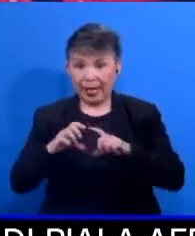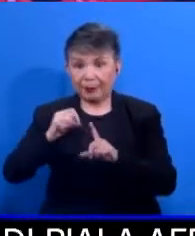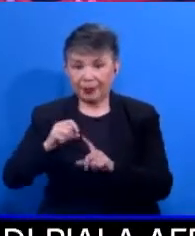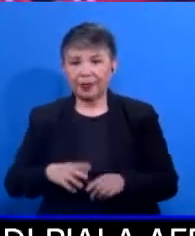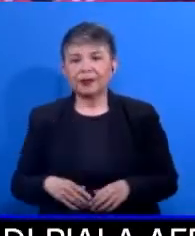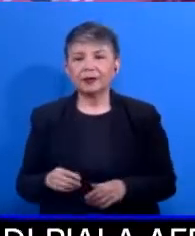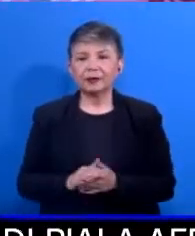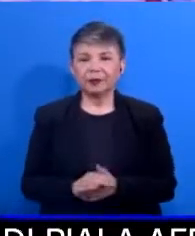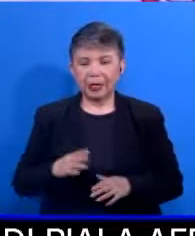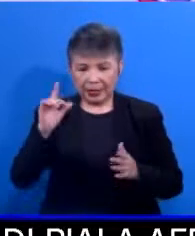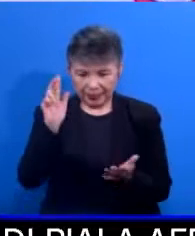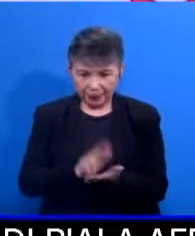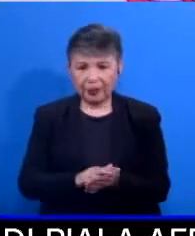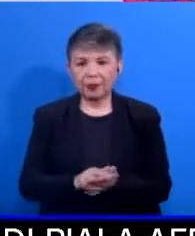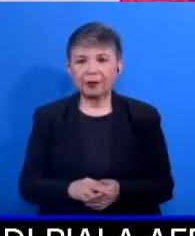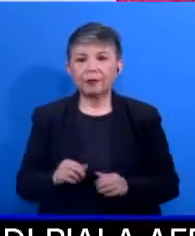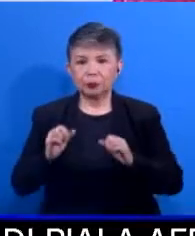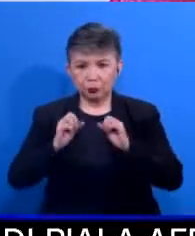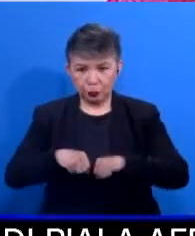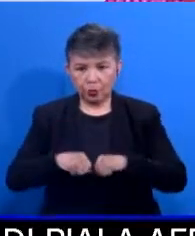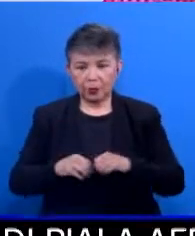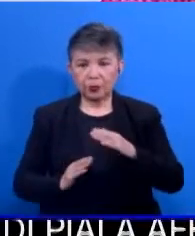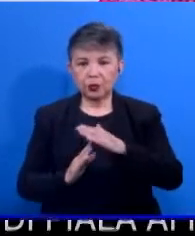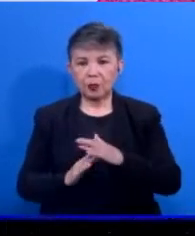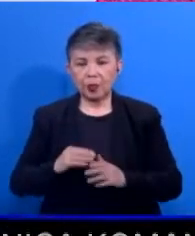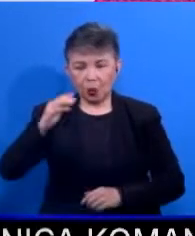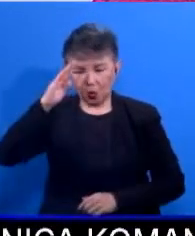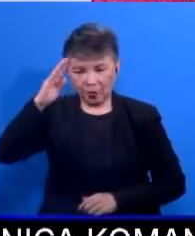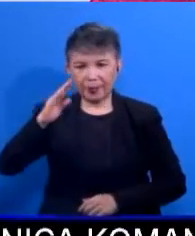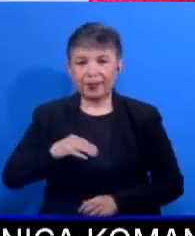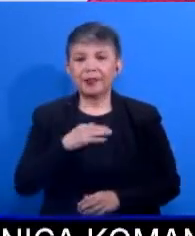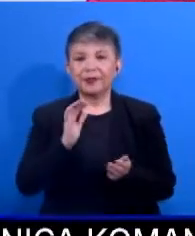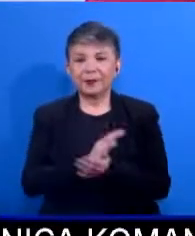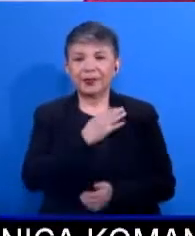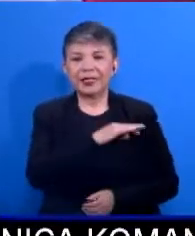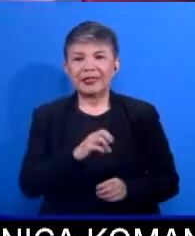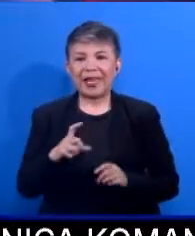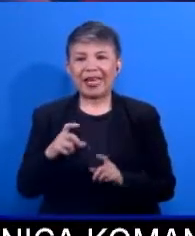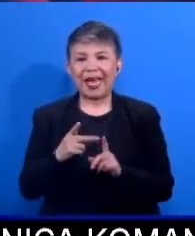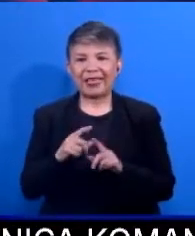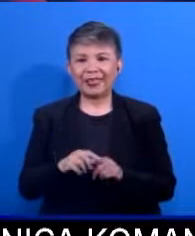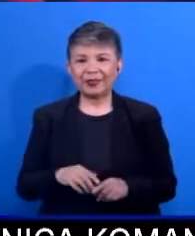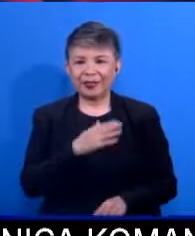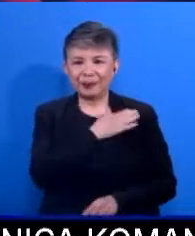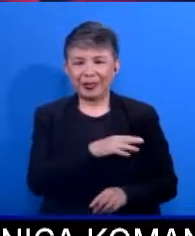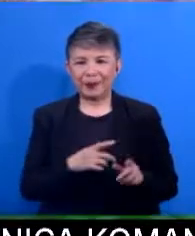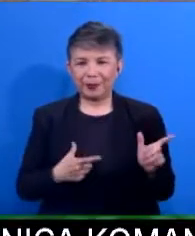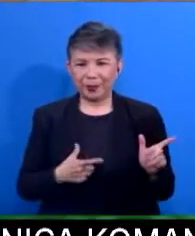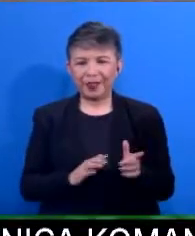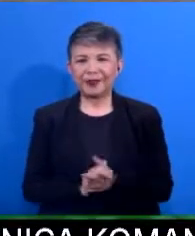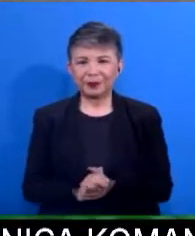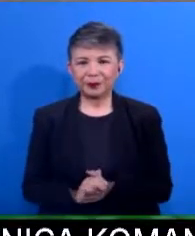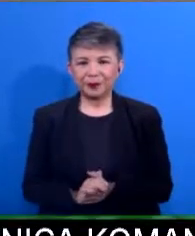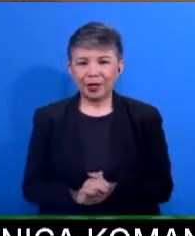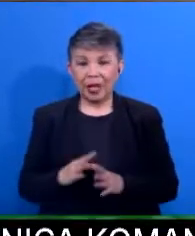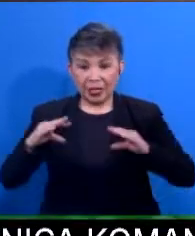DPR RI juga resmi memberikan persetujuan untuk pemberhentian dengan hormat Marsekal Hadi Cahyanto dari jabatan Panglima TNI.